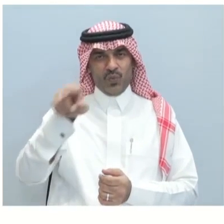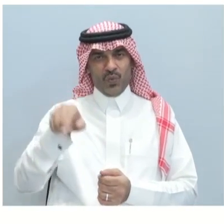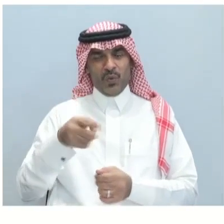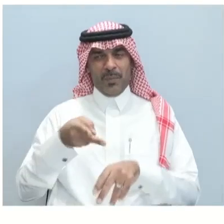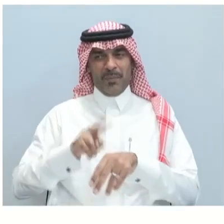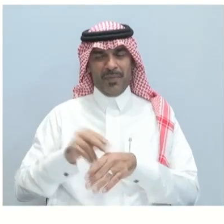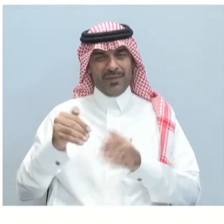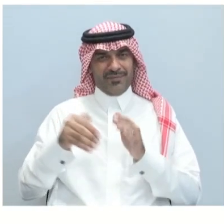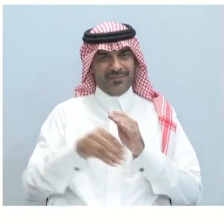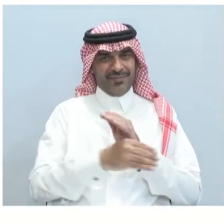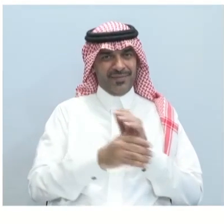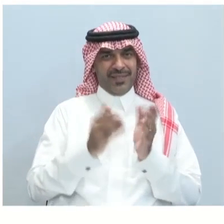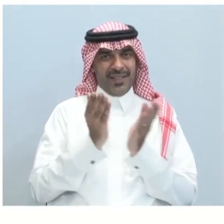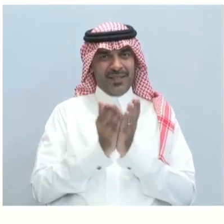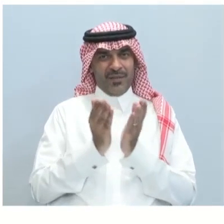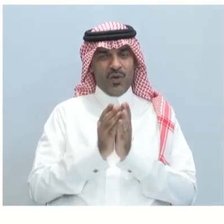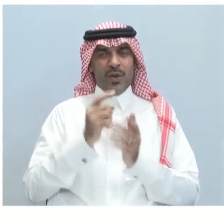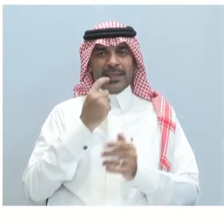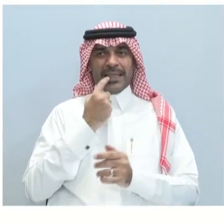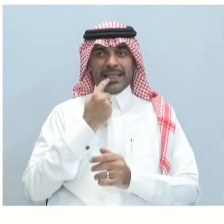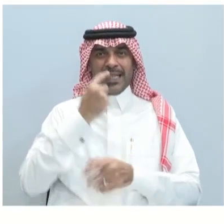عام وانتم بخير